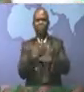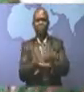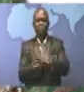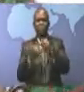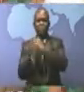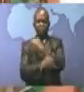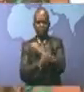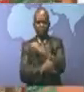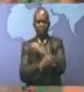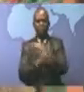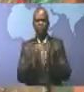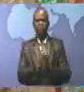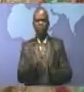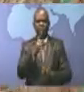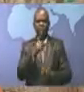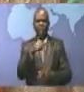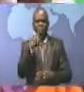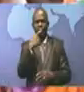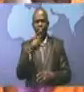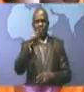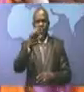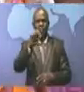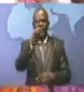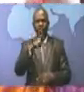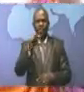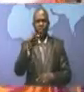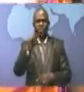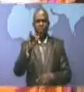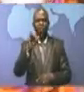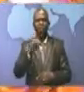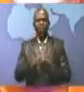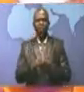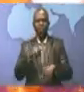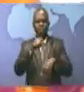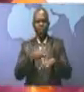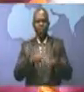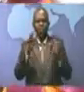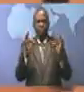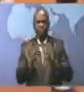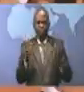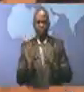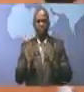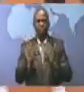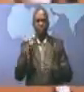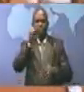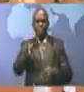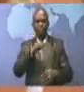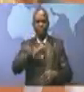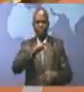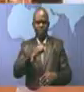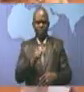du pays. Un appel lancé par la ZAD Vuyekure lors des cérémonies marquant Omukinyera Rugamba